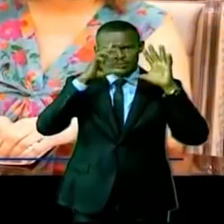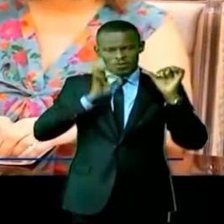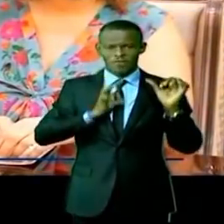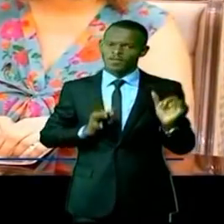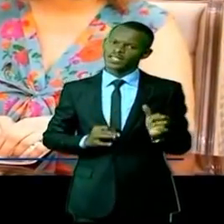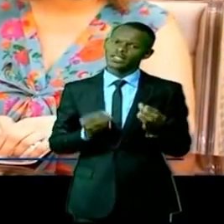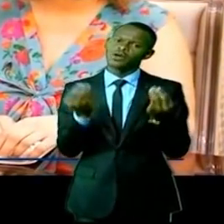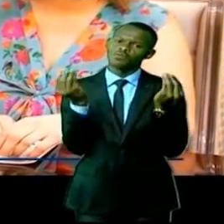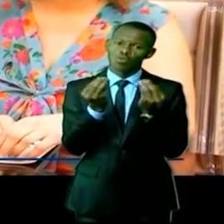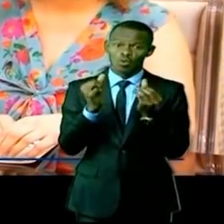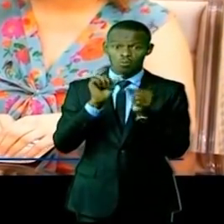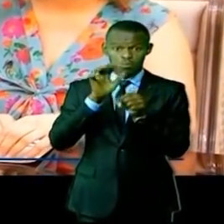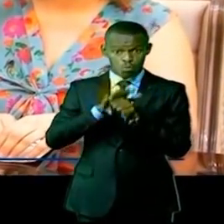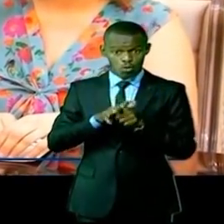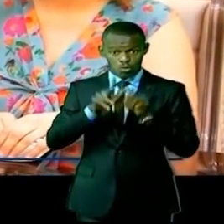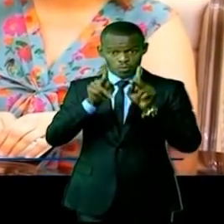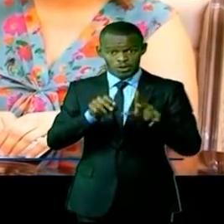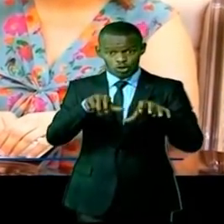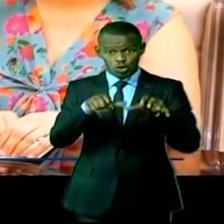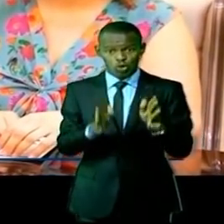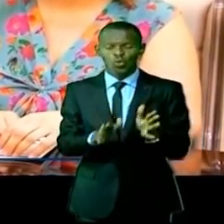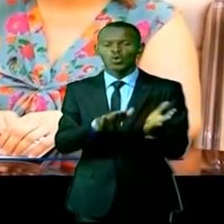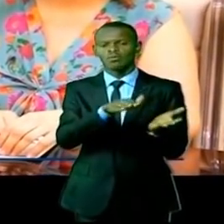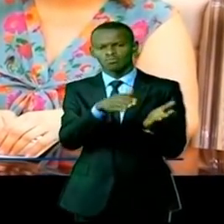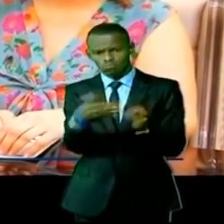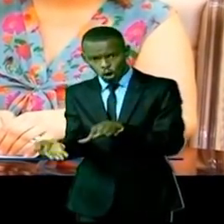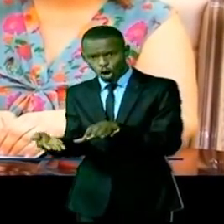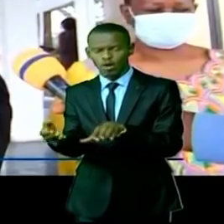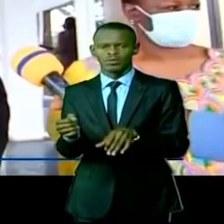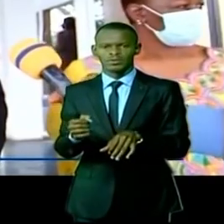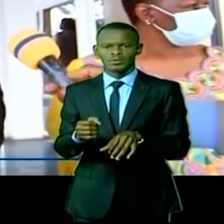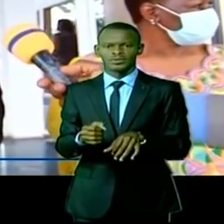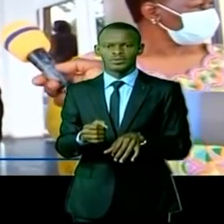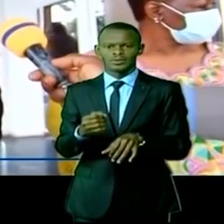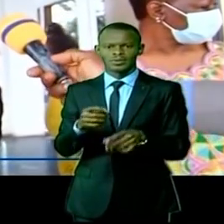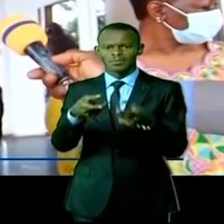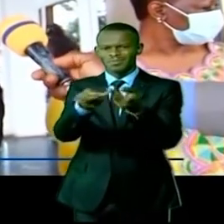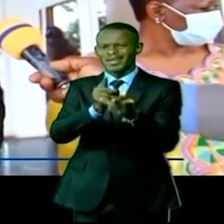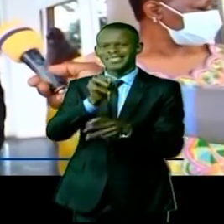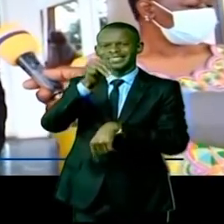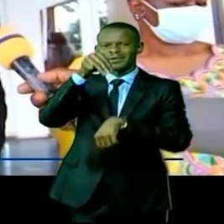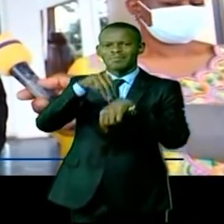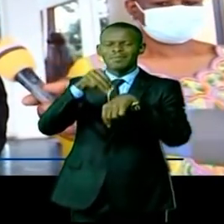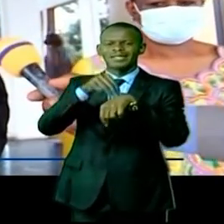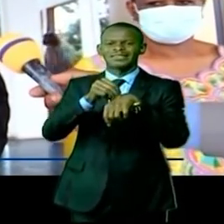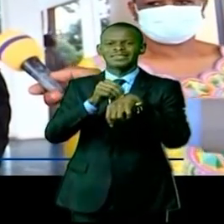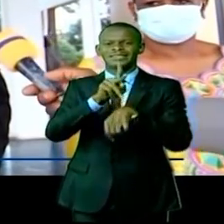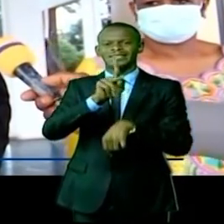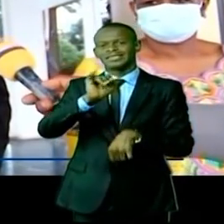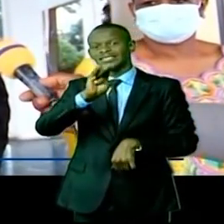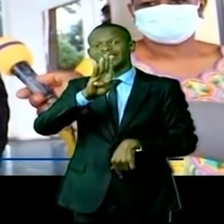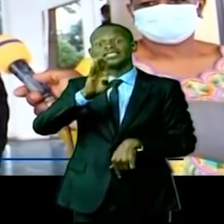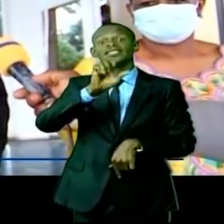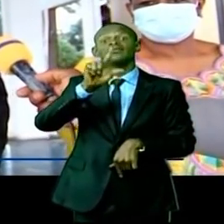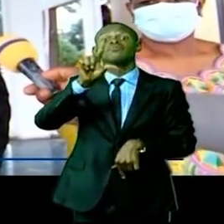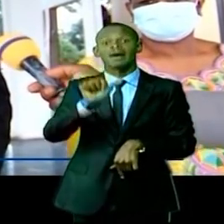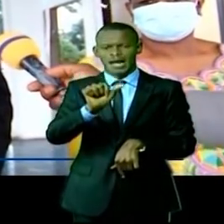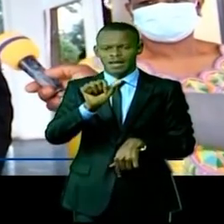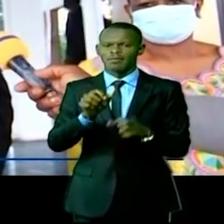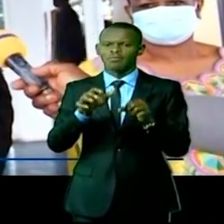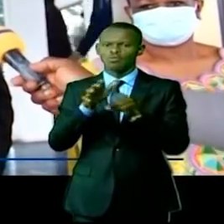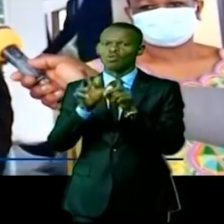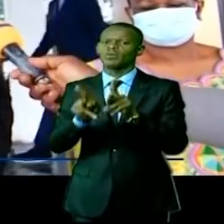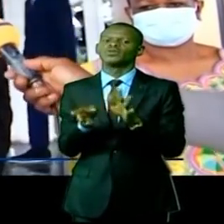numéro 1, causant la mort d'une vingtaine de femmes vendeuses. J'ai tenu à exprimer au président de la République